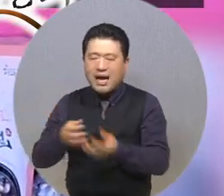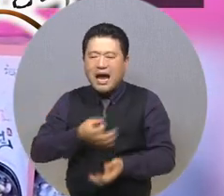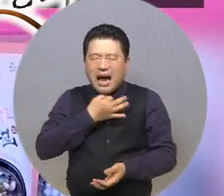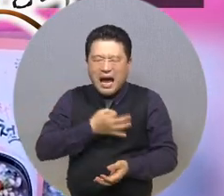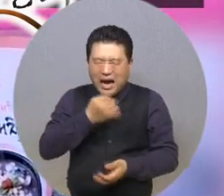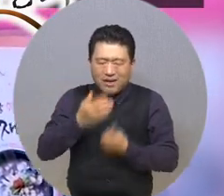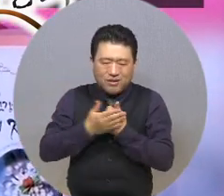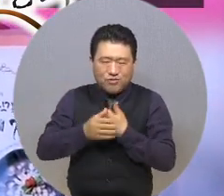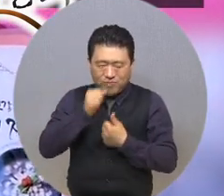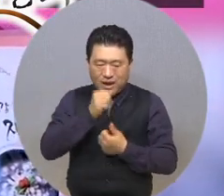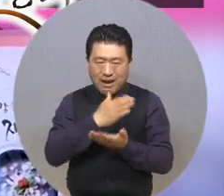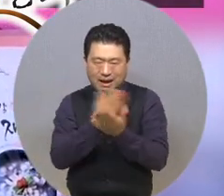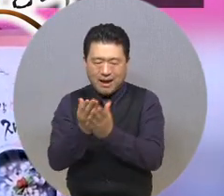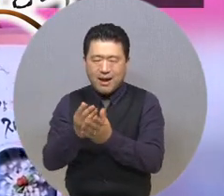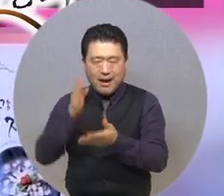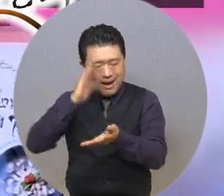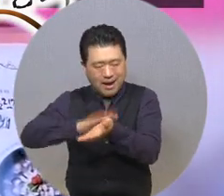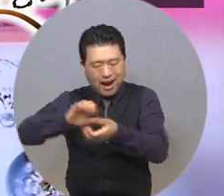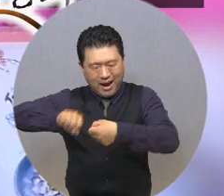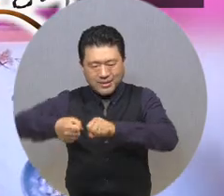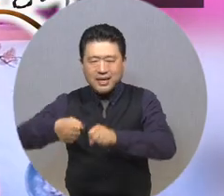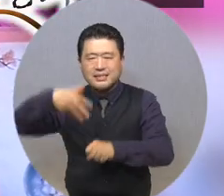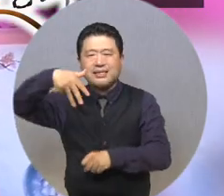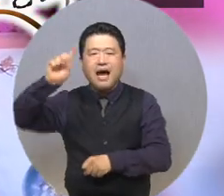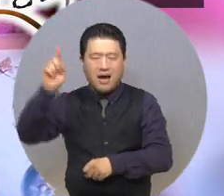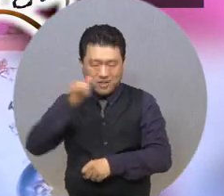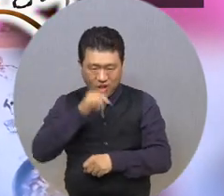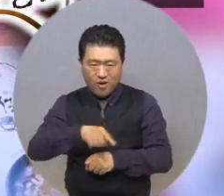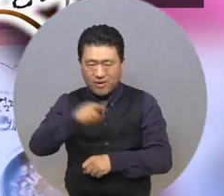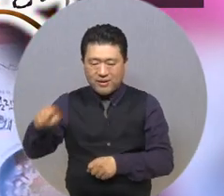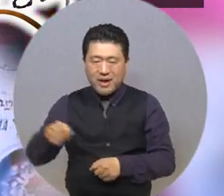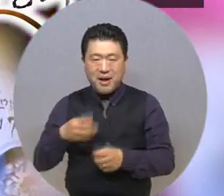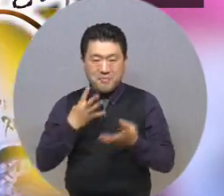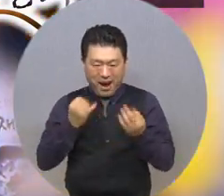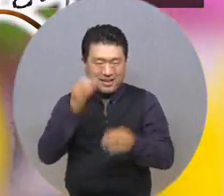좋은 다양한 한방차들이 있습니다. 우리 해누리 제품 많이